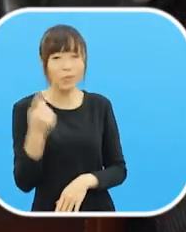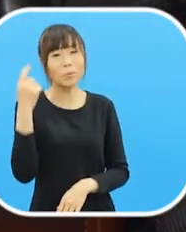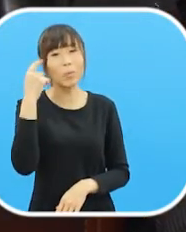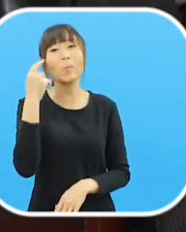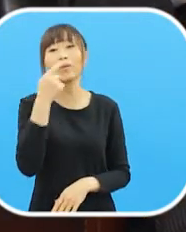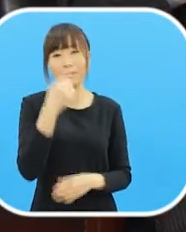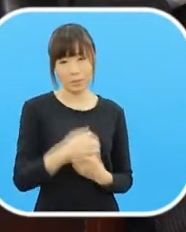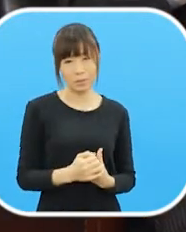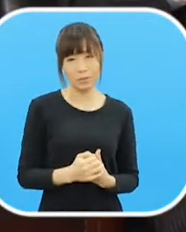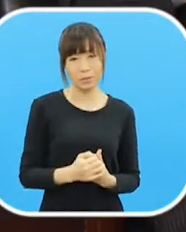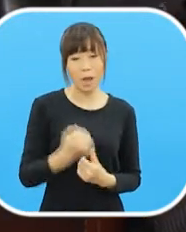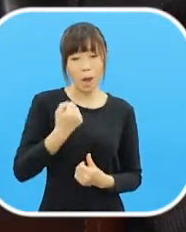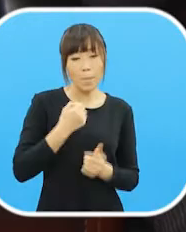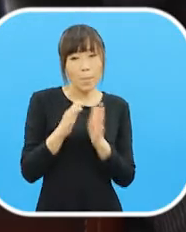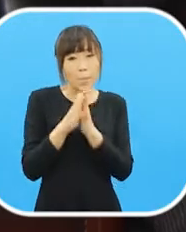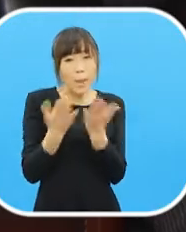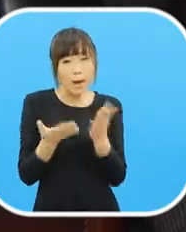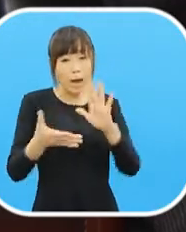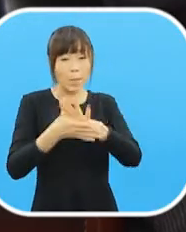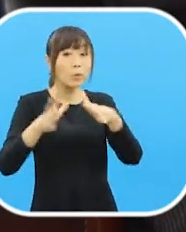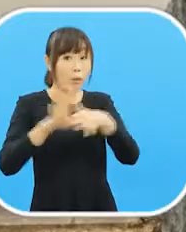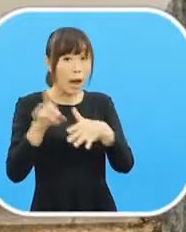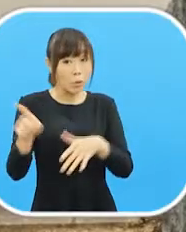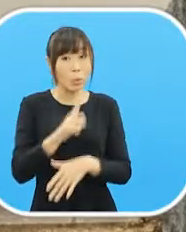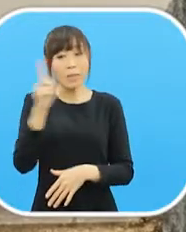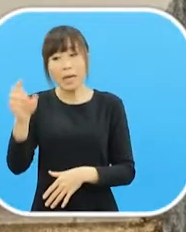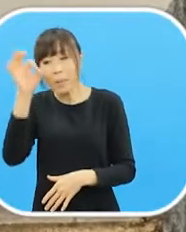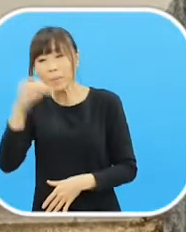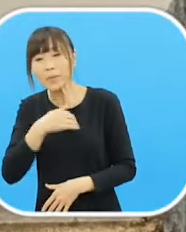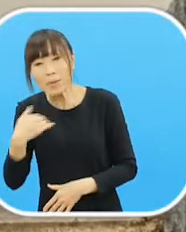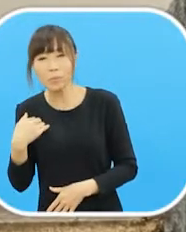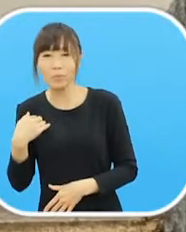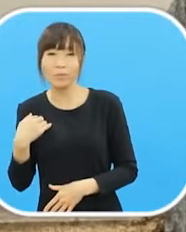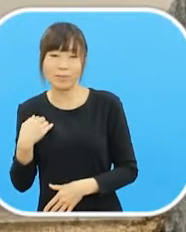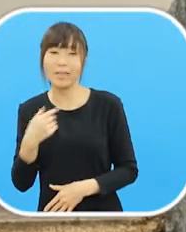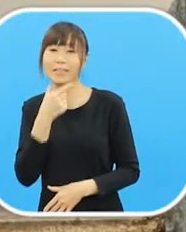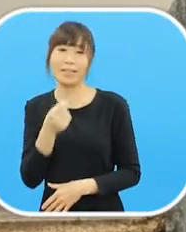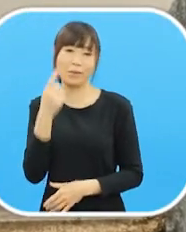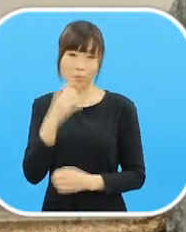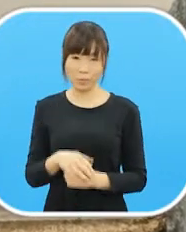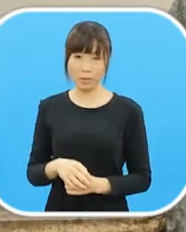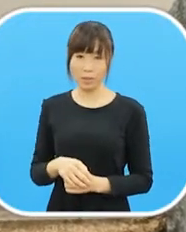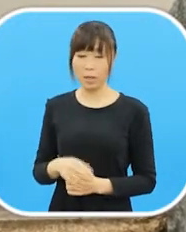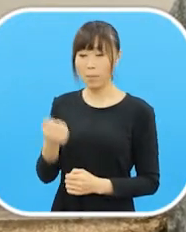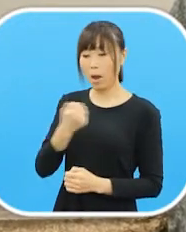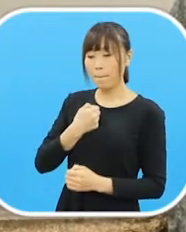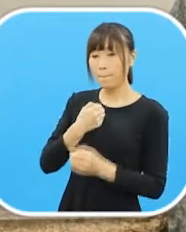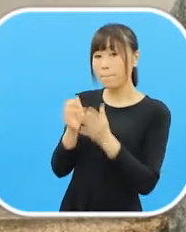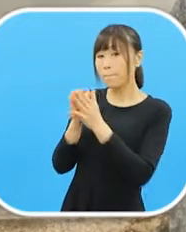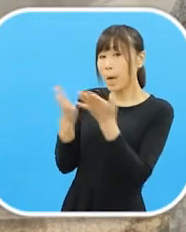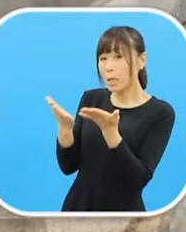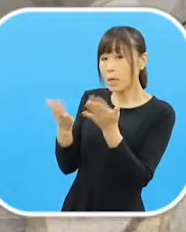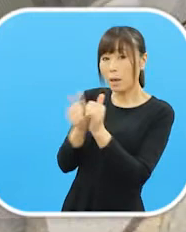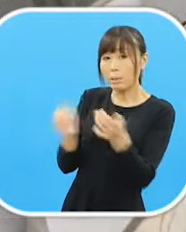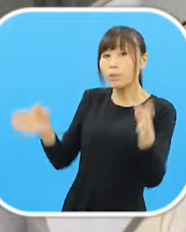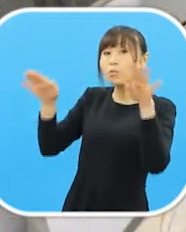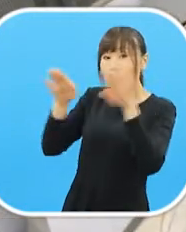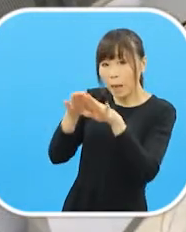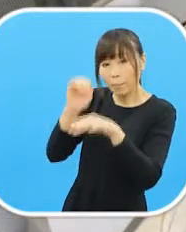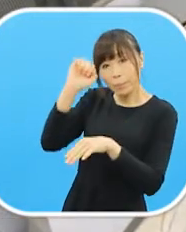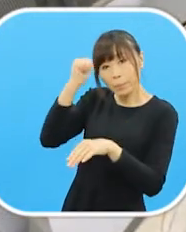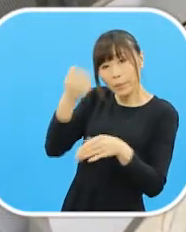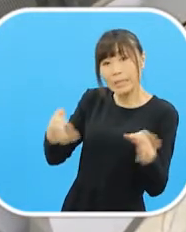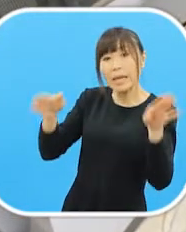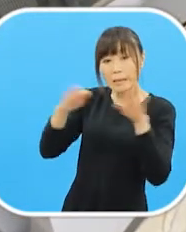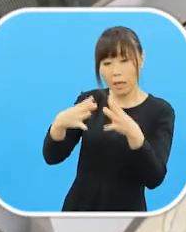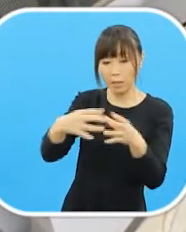文化をね、 そうです、 あそこに来たら見れる。 例えばその漫画美術館とか漫画のいろんな記念館は全国にいっぱ